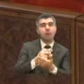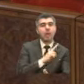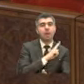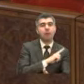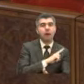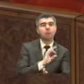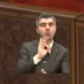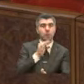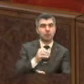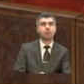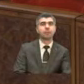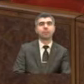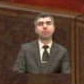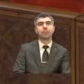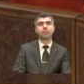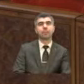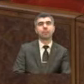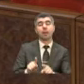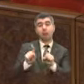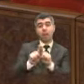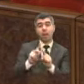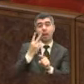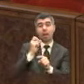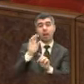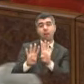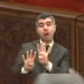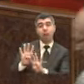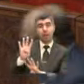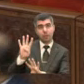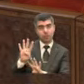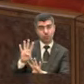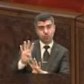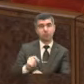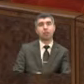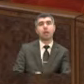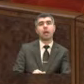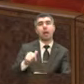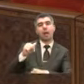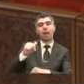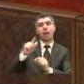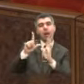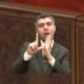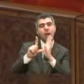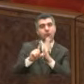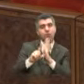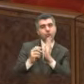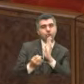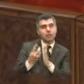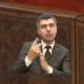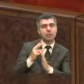الإجباري. جينا في 2014 كان هناك قانون جديد اللي هو